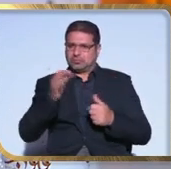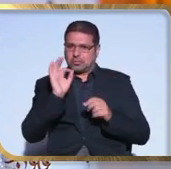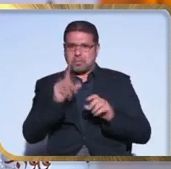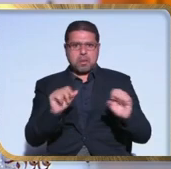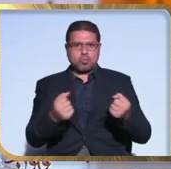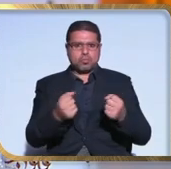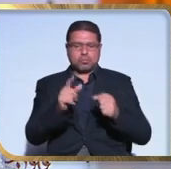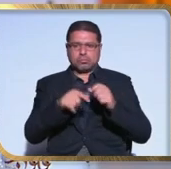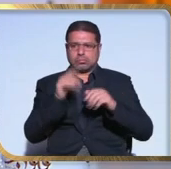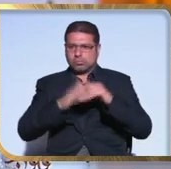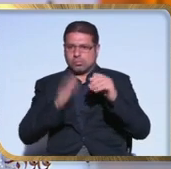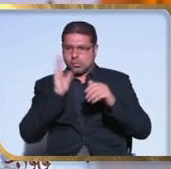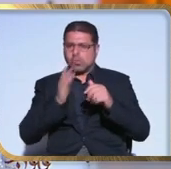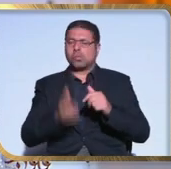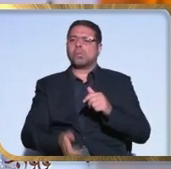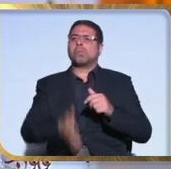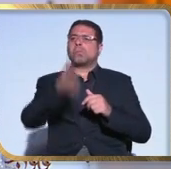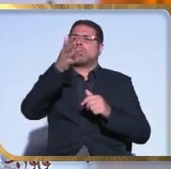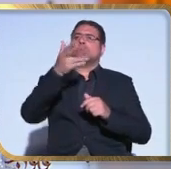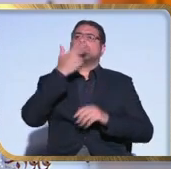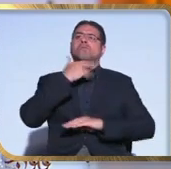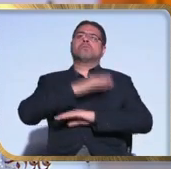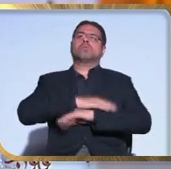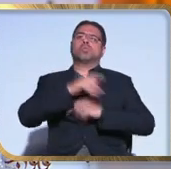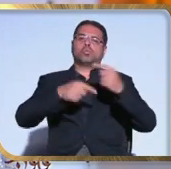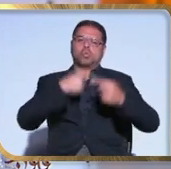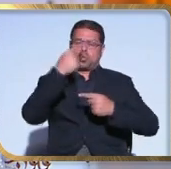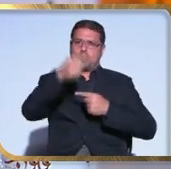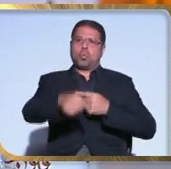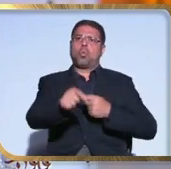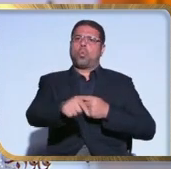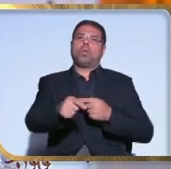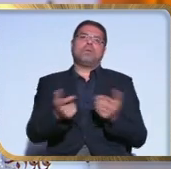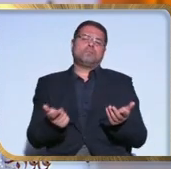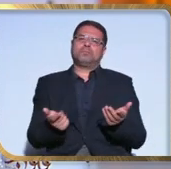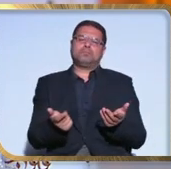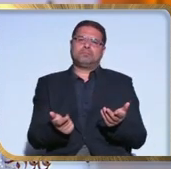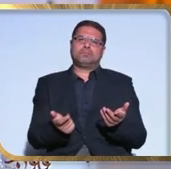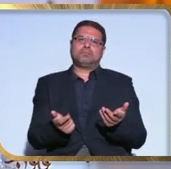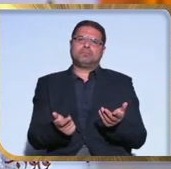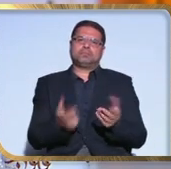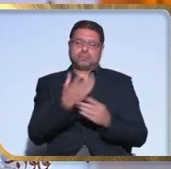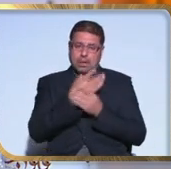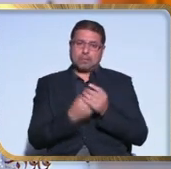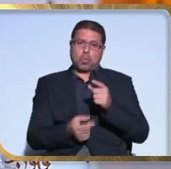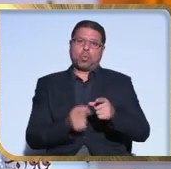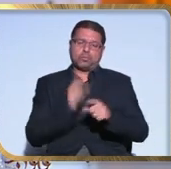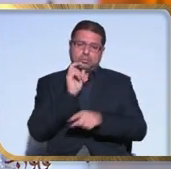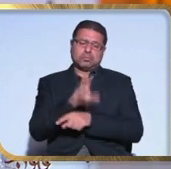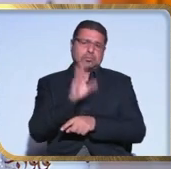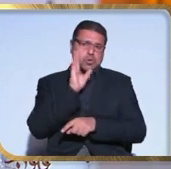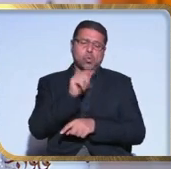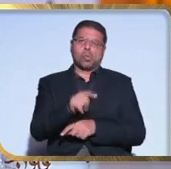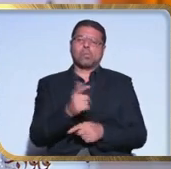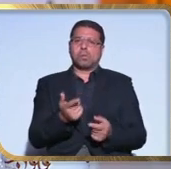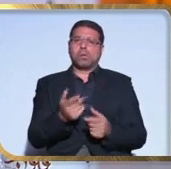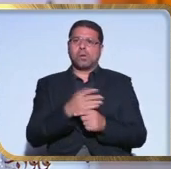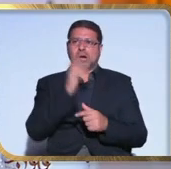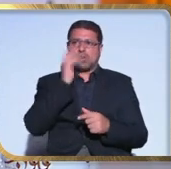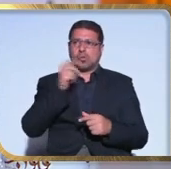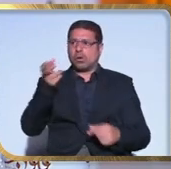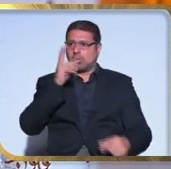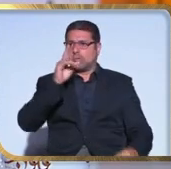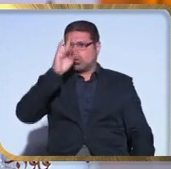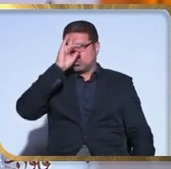لاولادهم ما هو طبعا صلاحهم بيعود على اولادهم صحيح انه انا لو عندي اب شارب